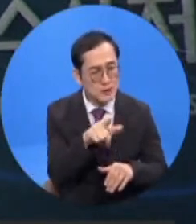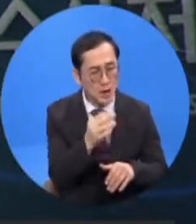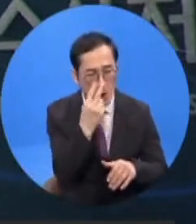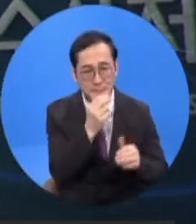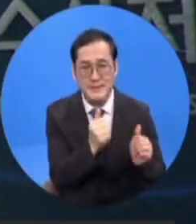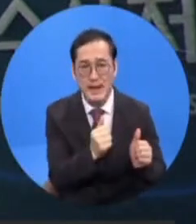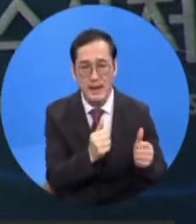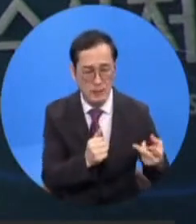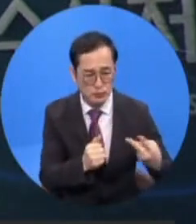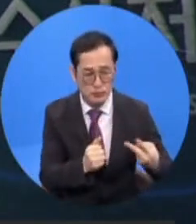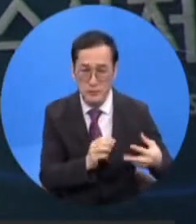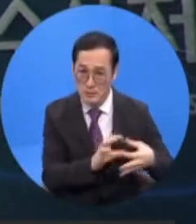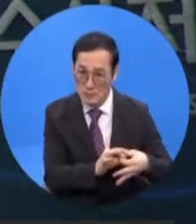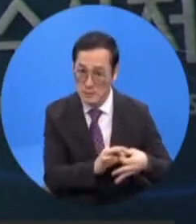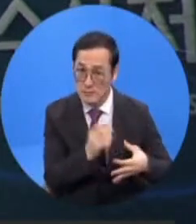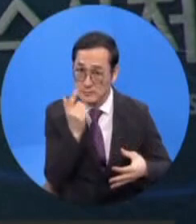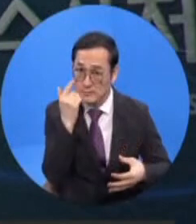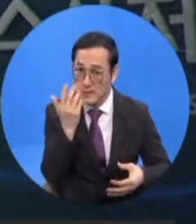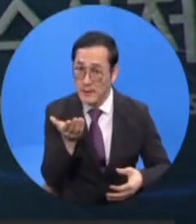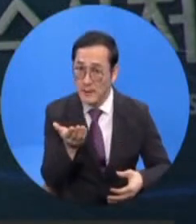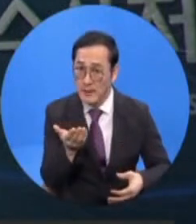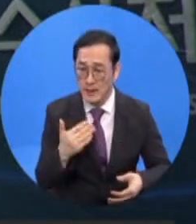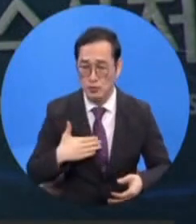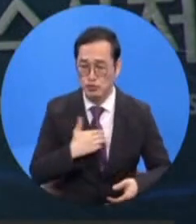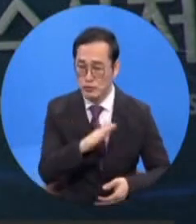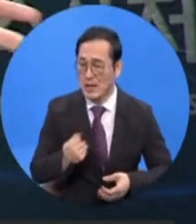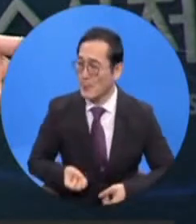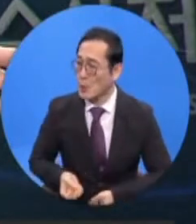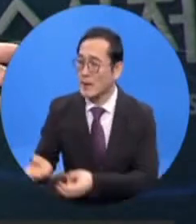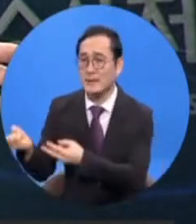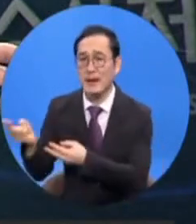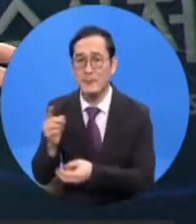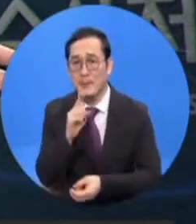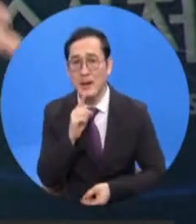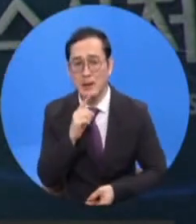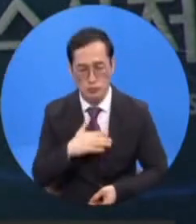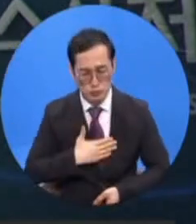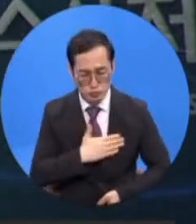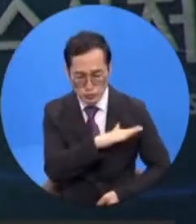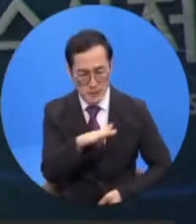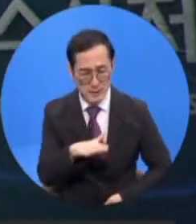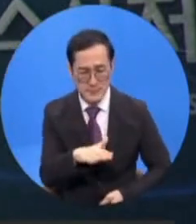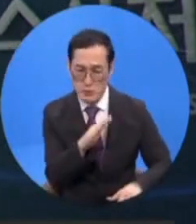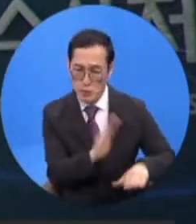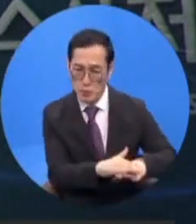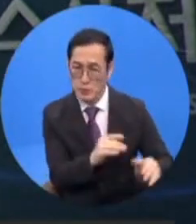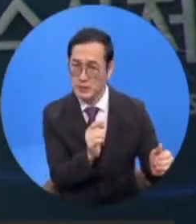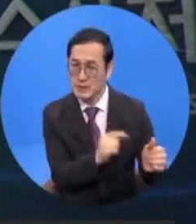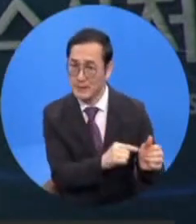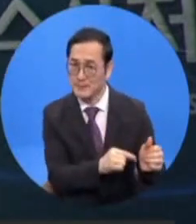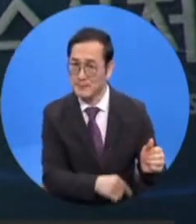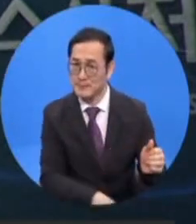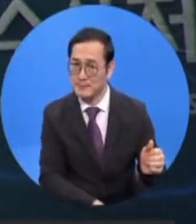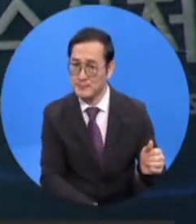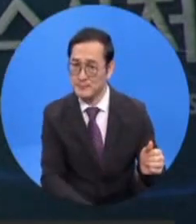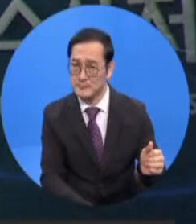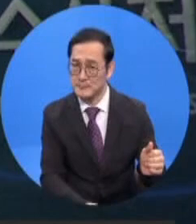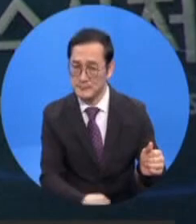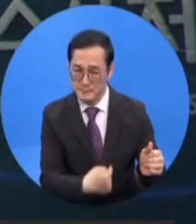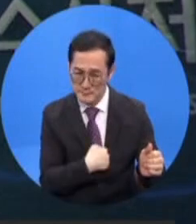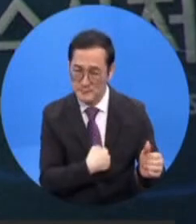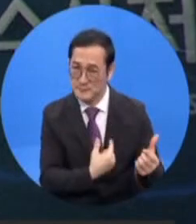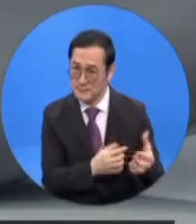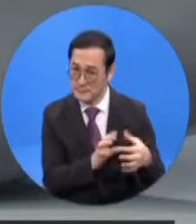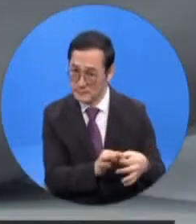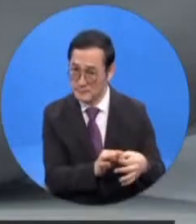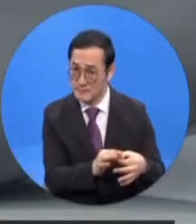지금 핵심 이잖아요 근데 그냥 우리가 보낸다고 했는데 그 우리가 선 순성 검사를 딱 특정한 건 아니잖아요 지금 한전은 그렇죠